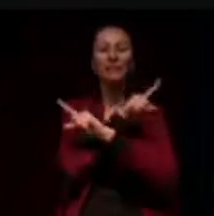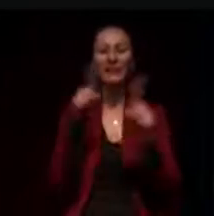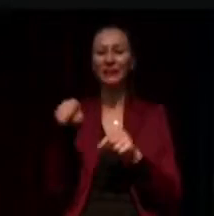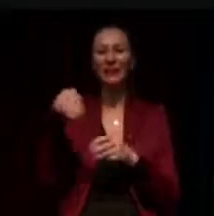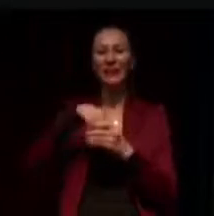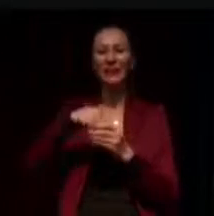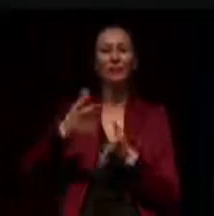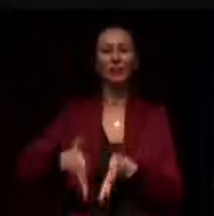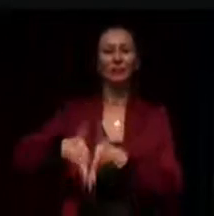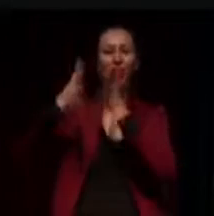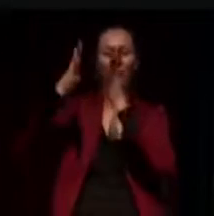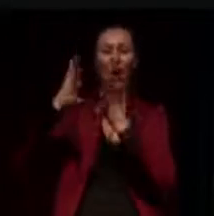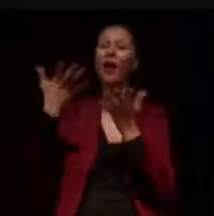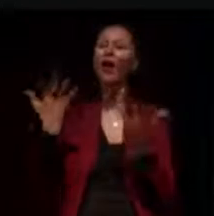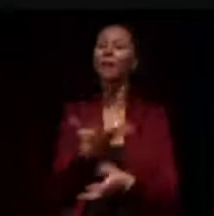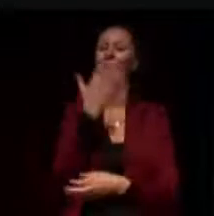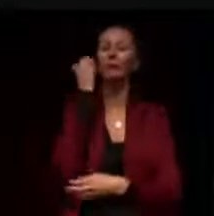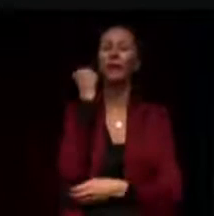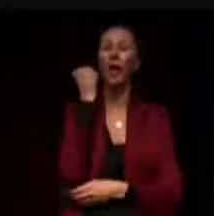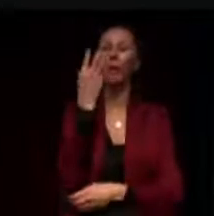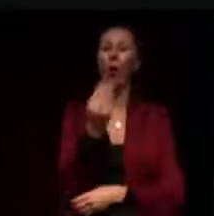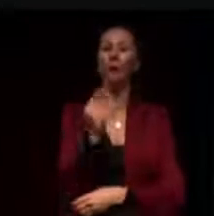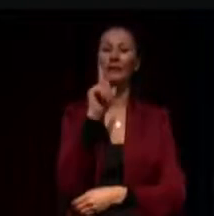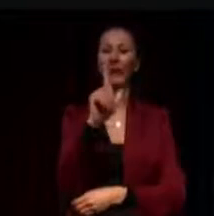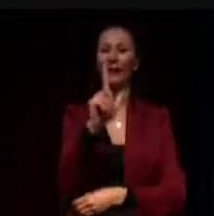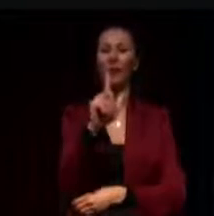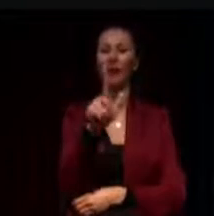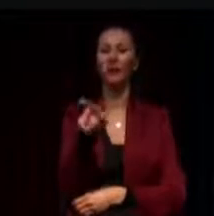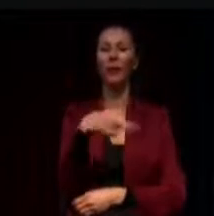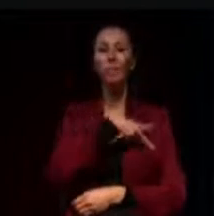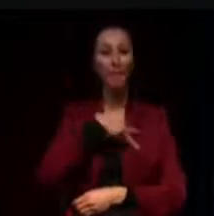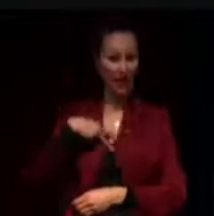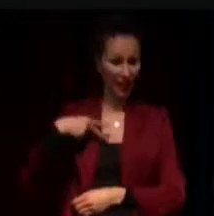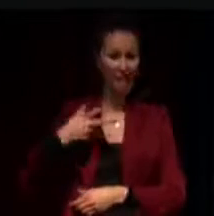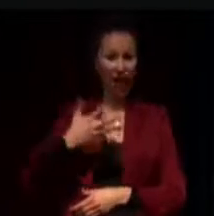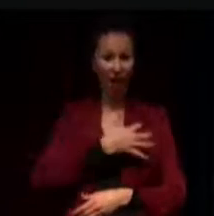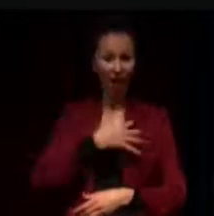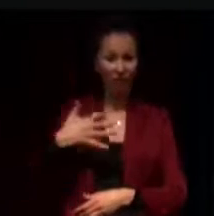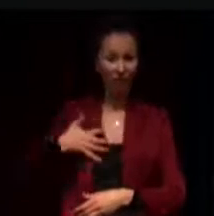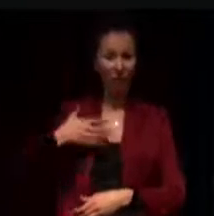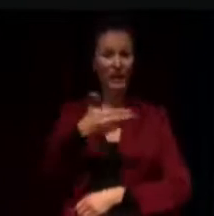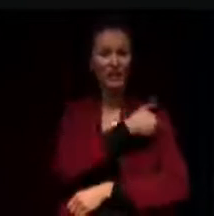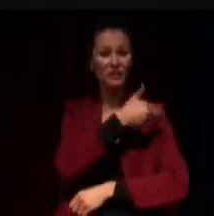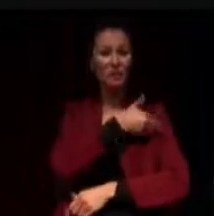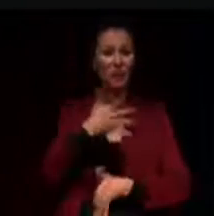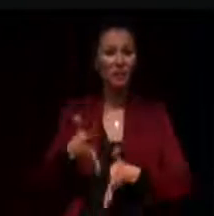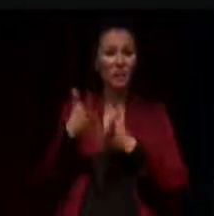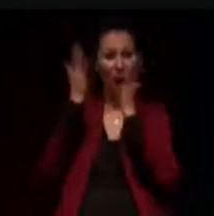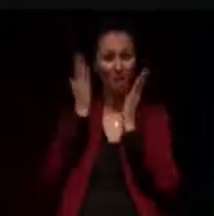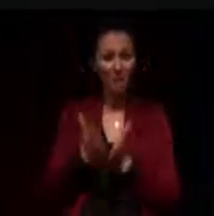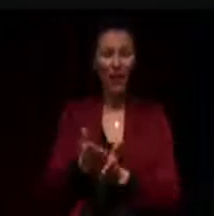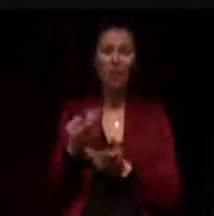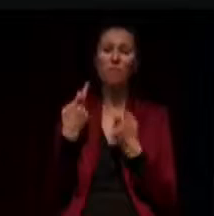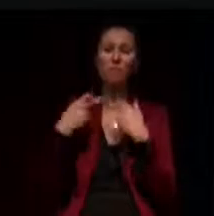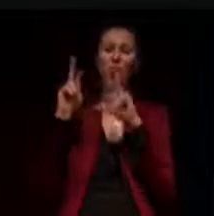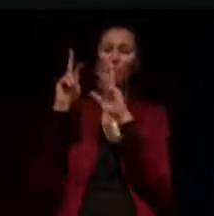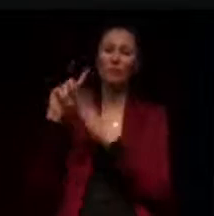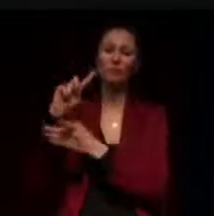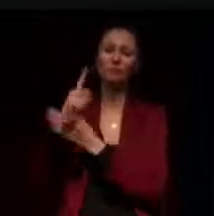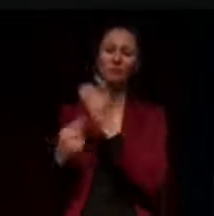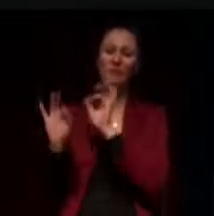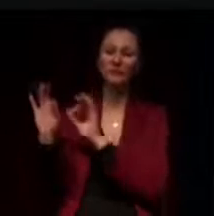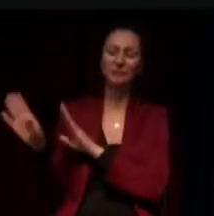belirlenen, oysa en sağlam olması gereken belediye ana hizmet binamızı bile boşaltmak zorunda